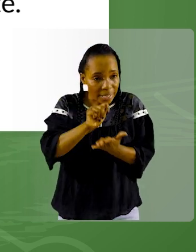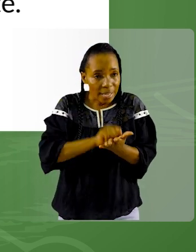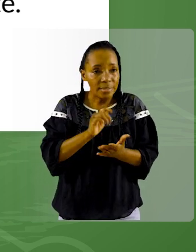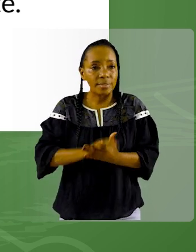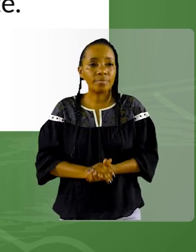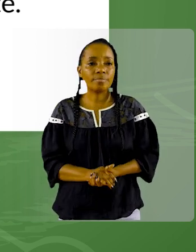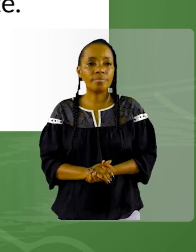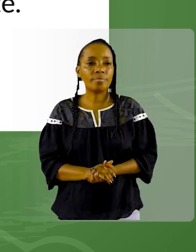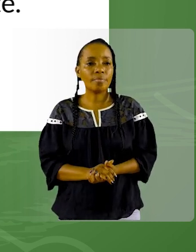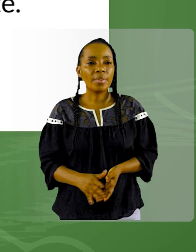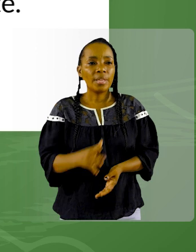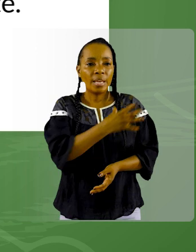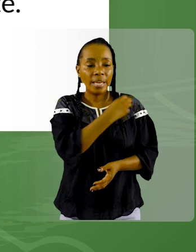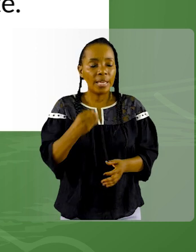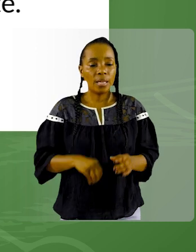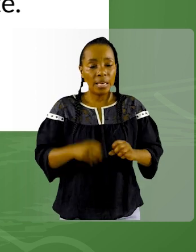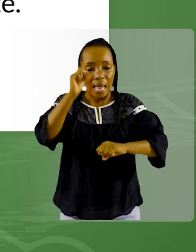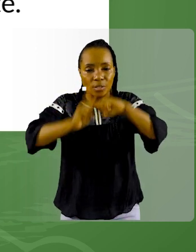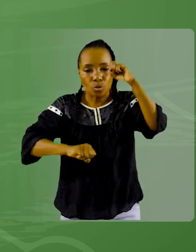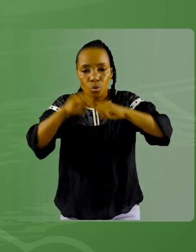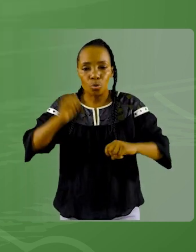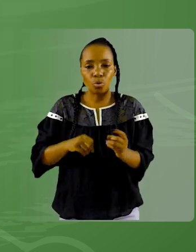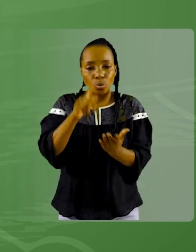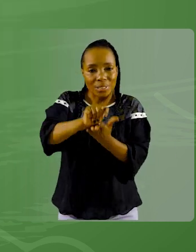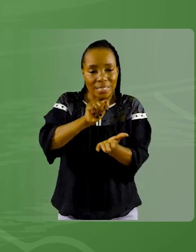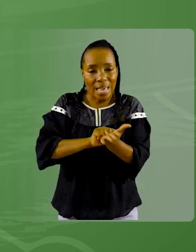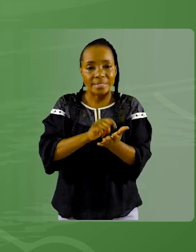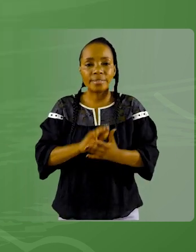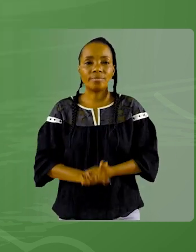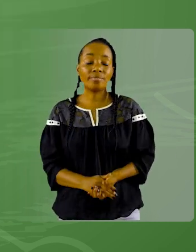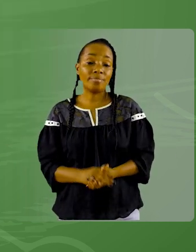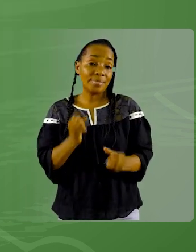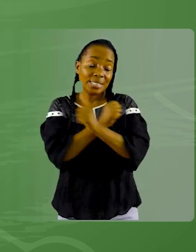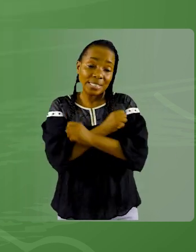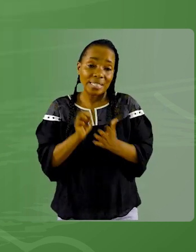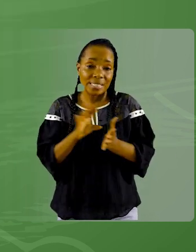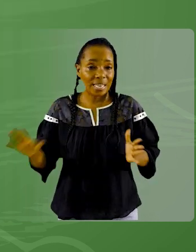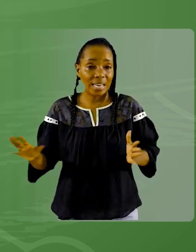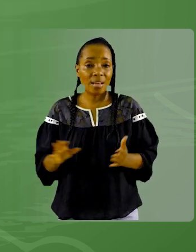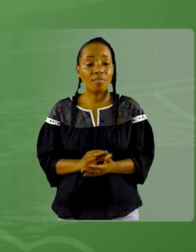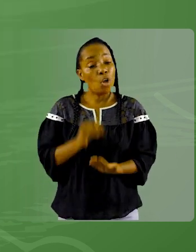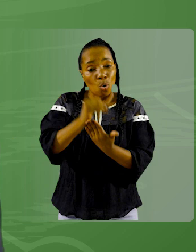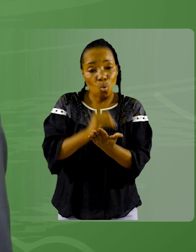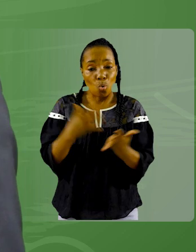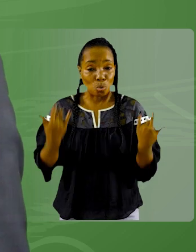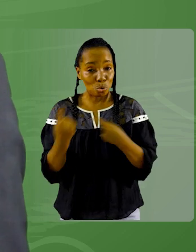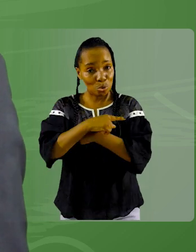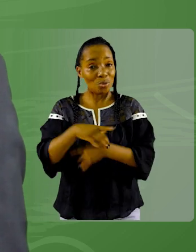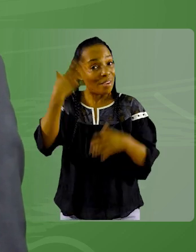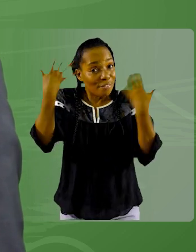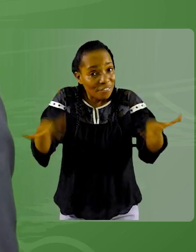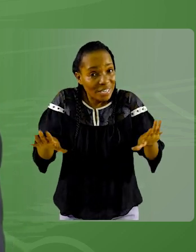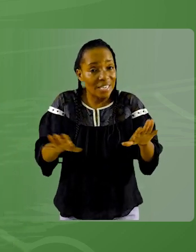ensuite, la structure du texte. Et voilà, chers élèves, c'est ici que s'achève la séance de ce jour. Nous nous reverrons la